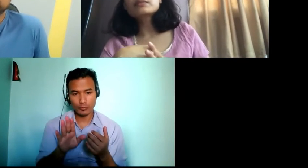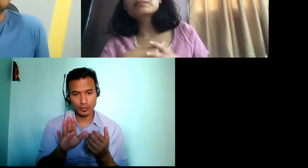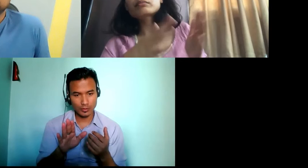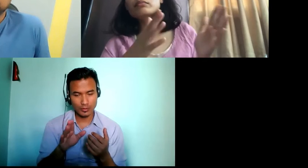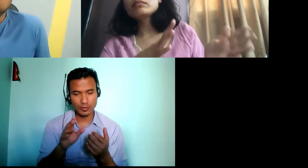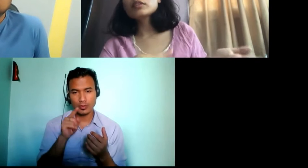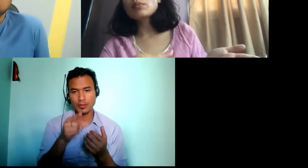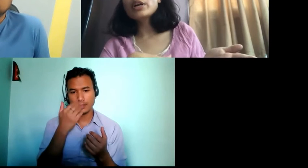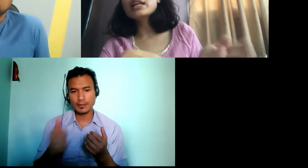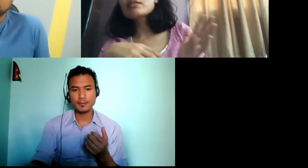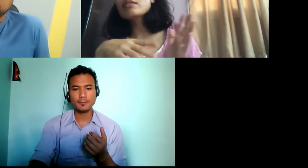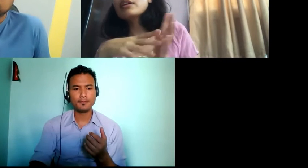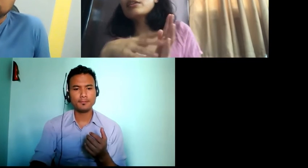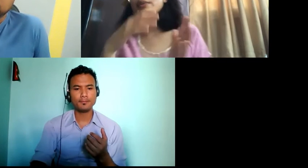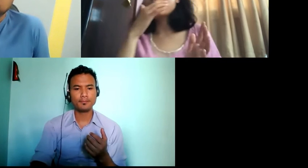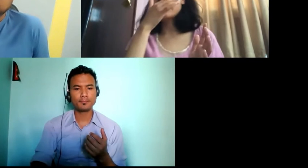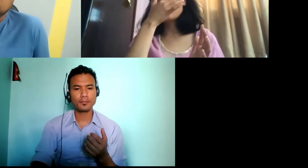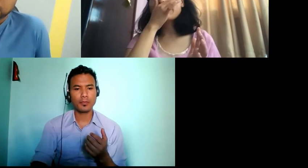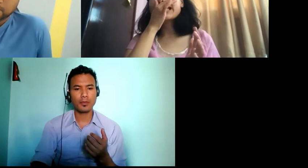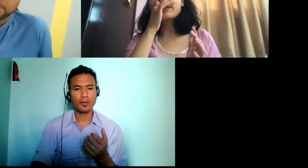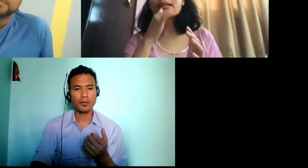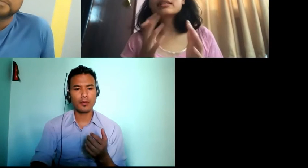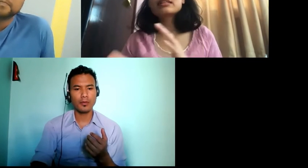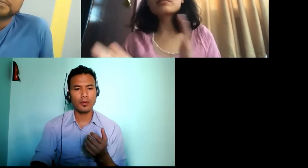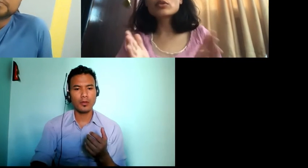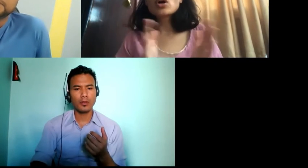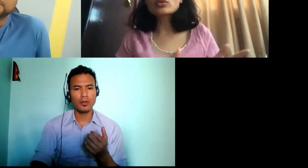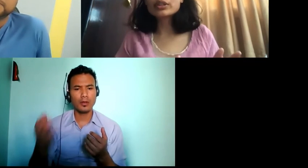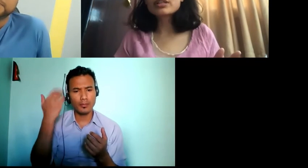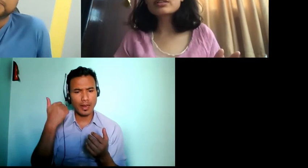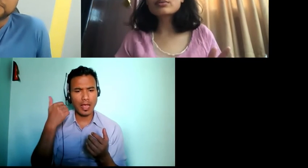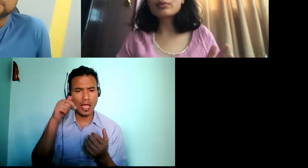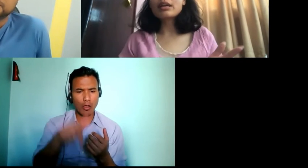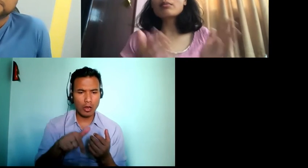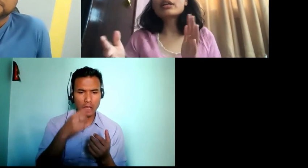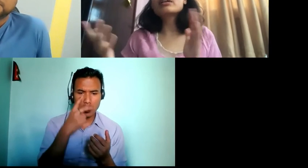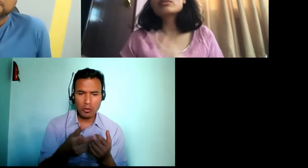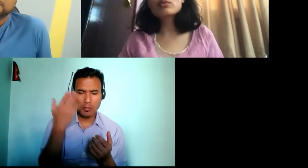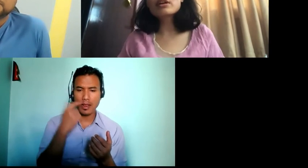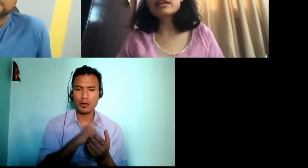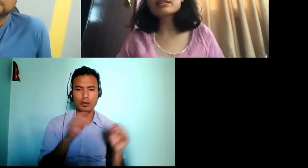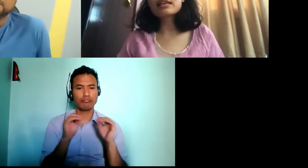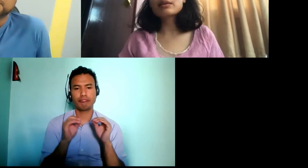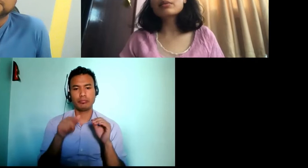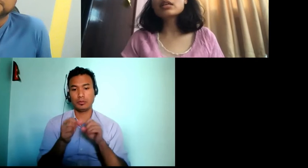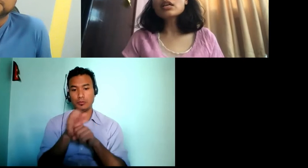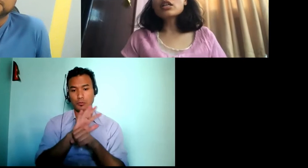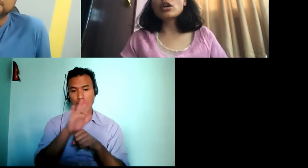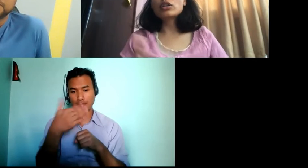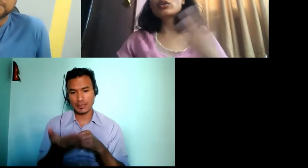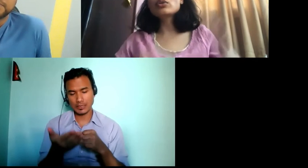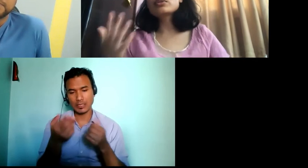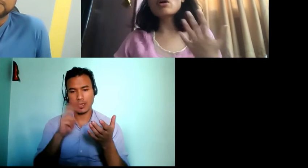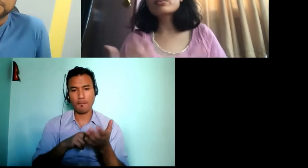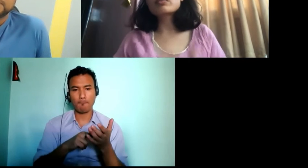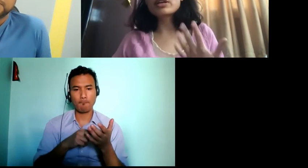सो पहिलाको र अहिलेकोमा हेर्दाखेरि अब पहिला हामीलाई त्यति डर हुँदैन थियो भने, अब अहिले यो कोरोना भाइरस आइसकेपछि झन्